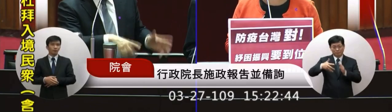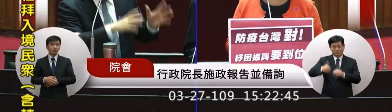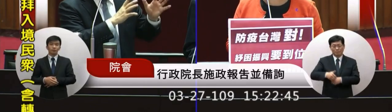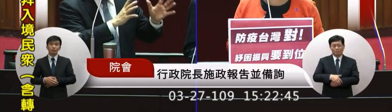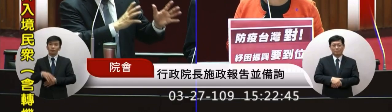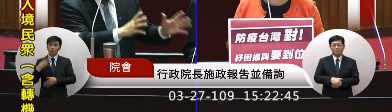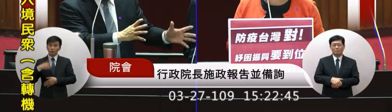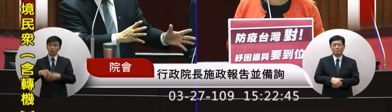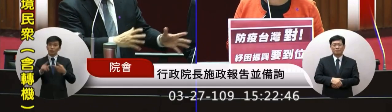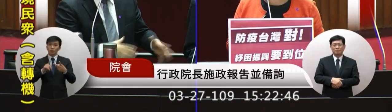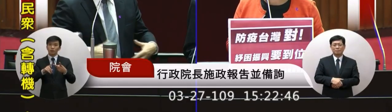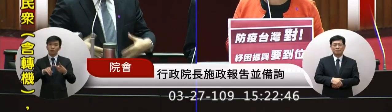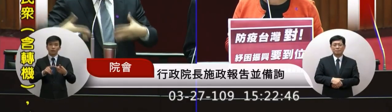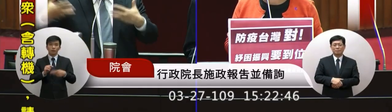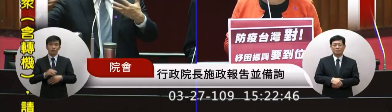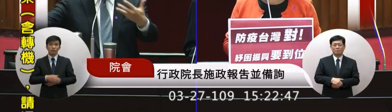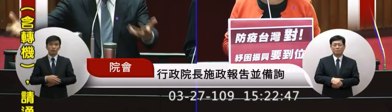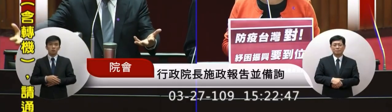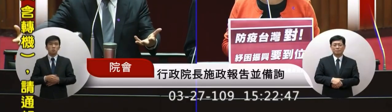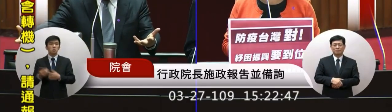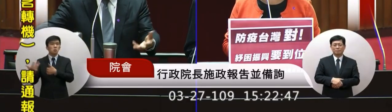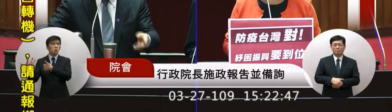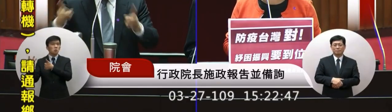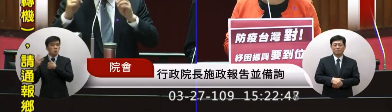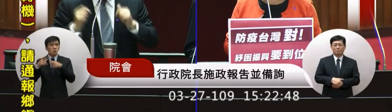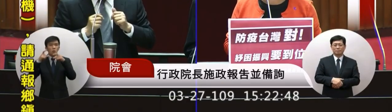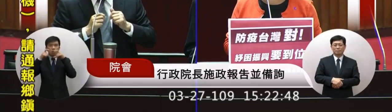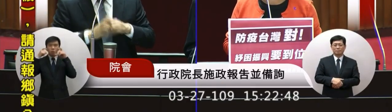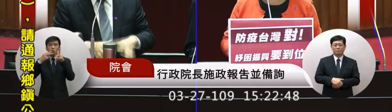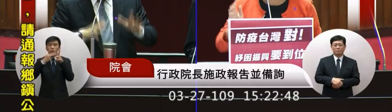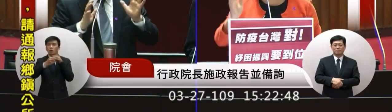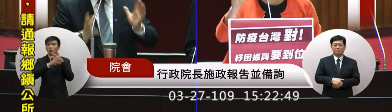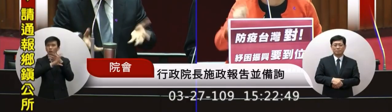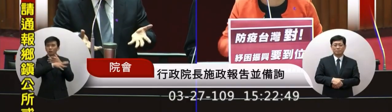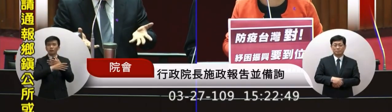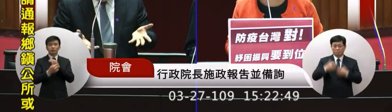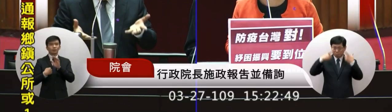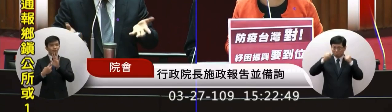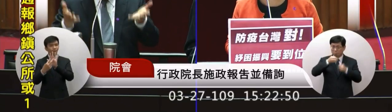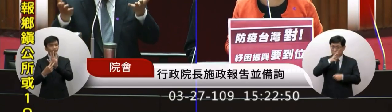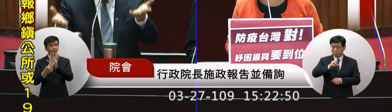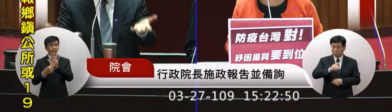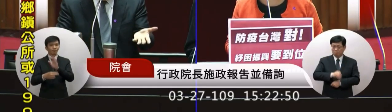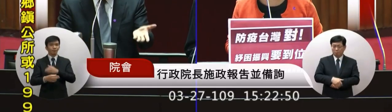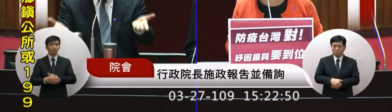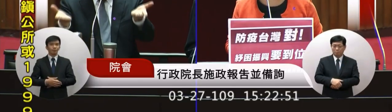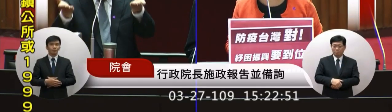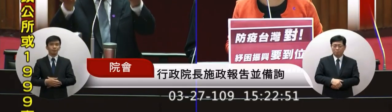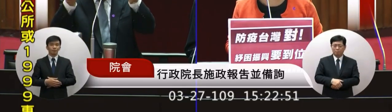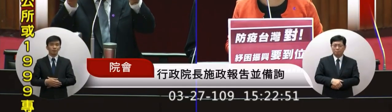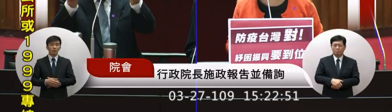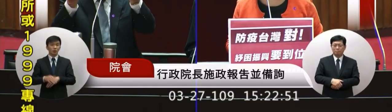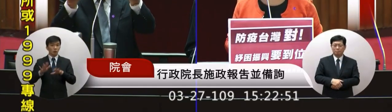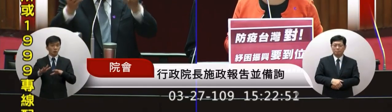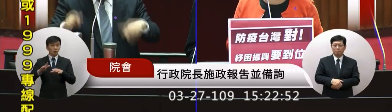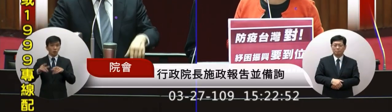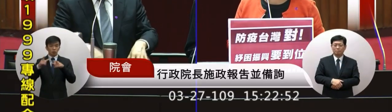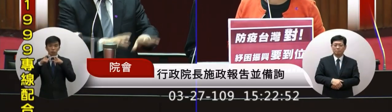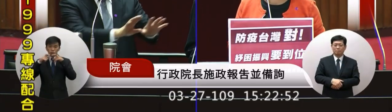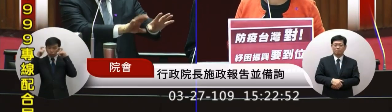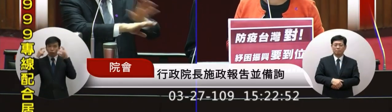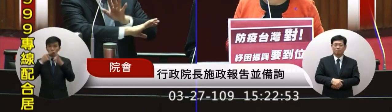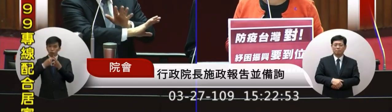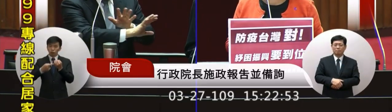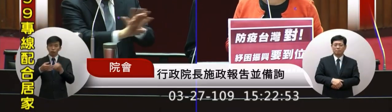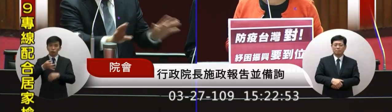点，你今麦来问讲，啊，什么时候寄海外？是安尼啦。 口罩很高吗？ 今麦愈来愈好啊！哦，一